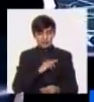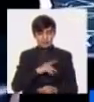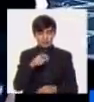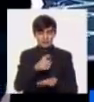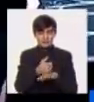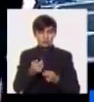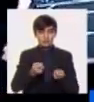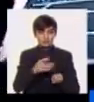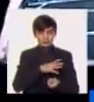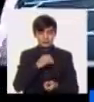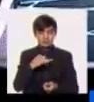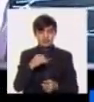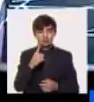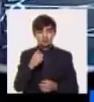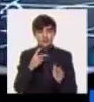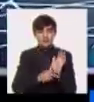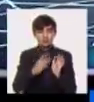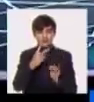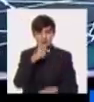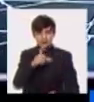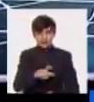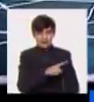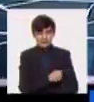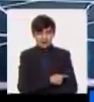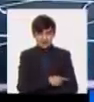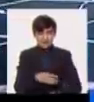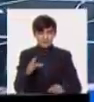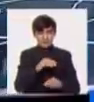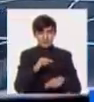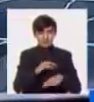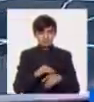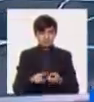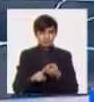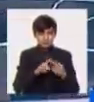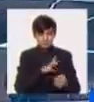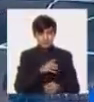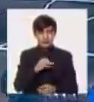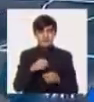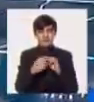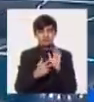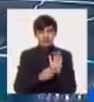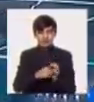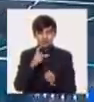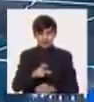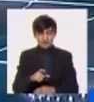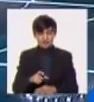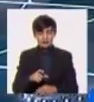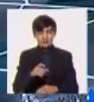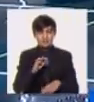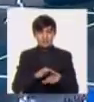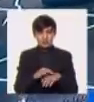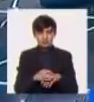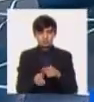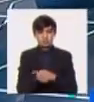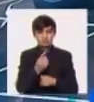жасаған аурухананың 182 медицина қызметкері мен 18 науқасынан коронавирус